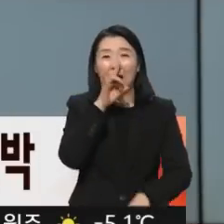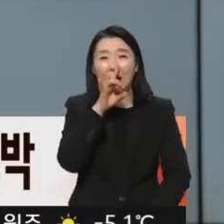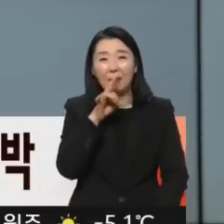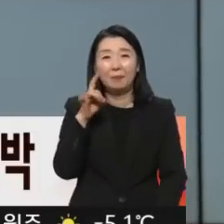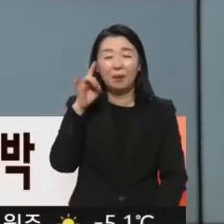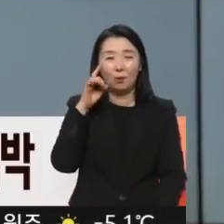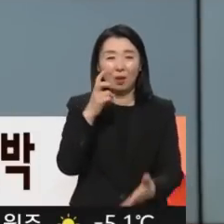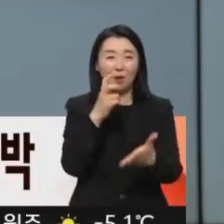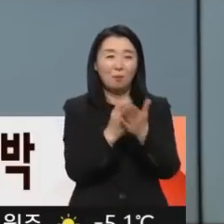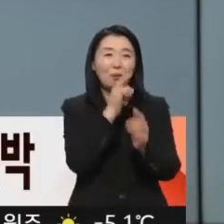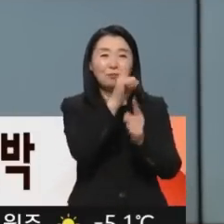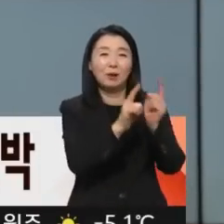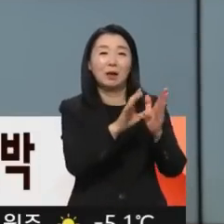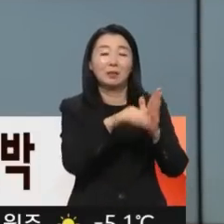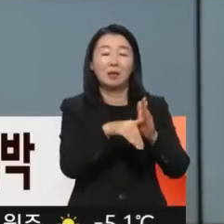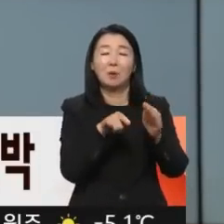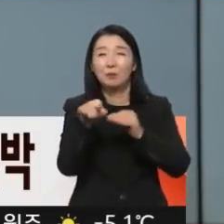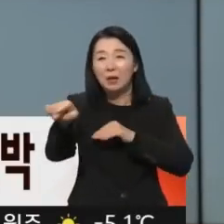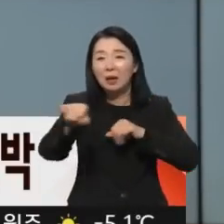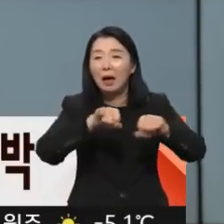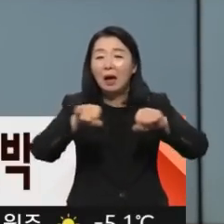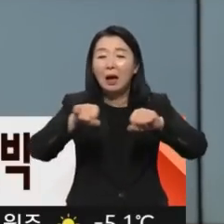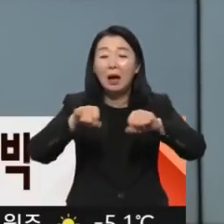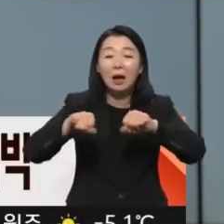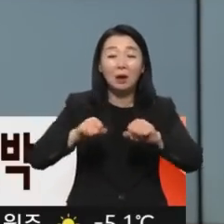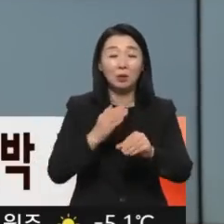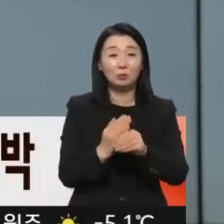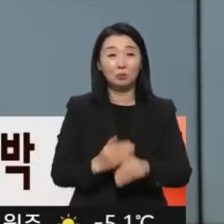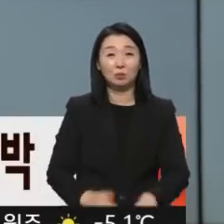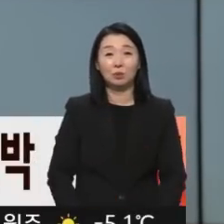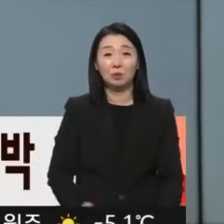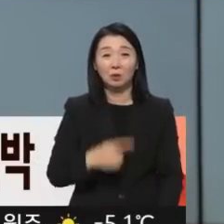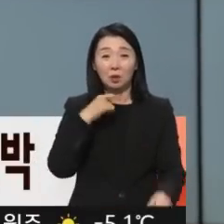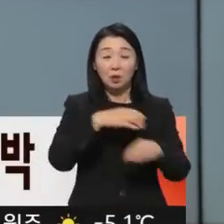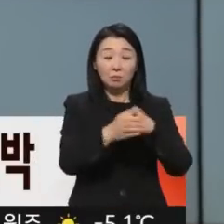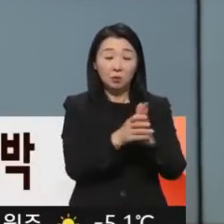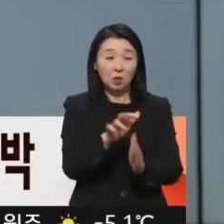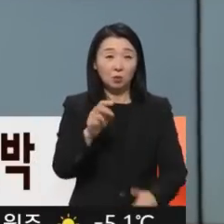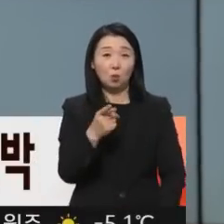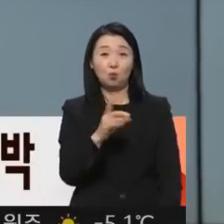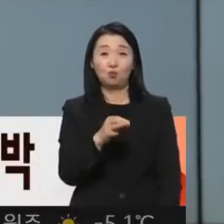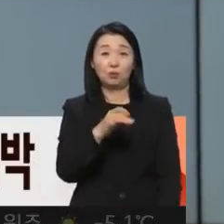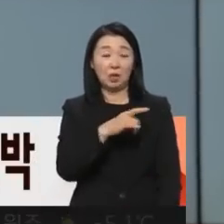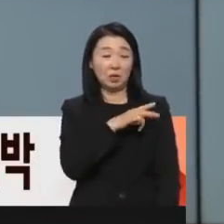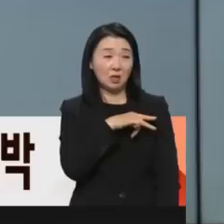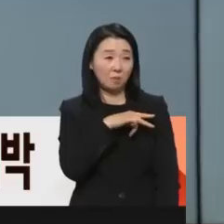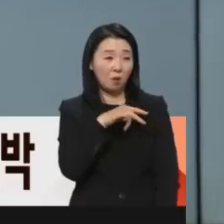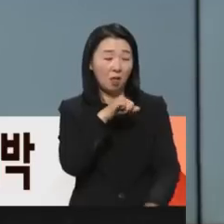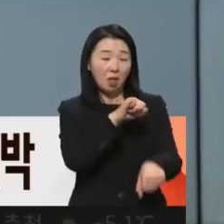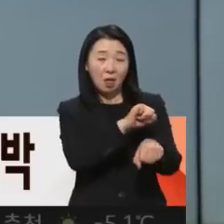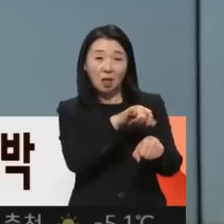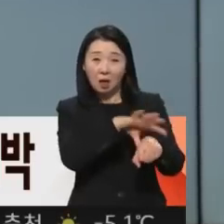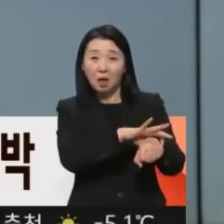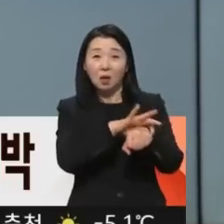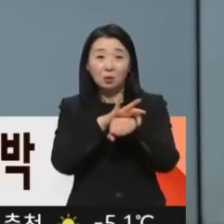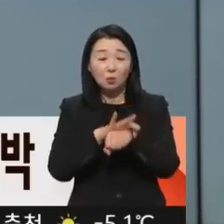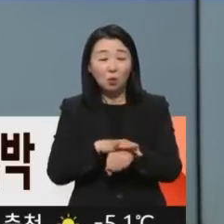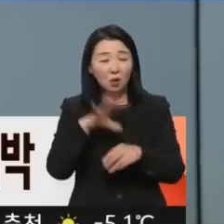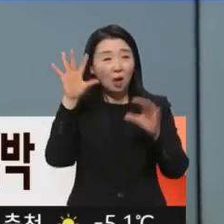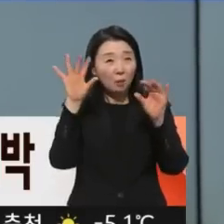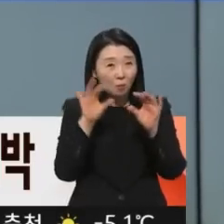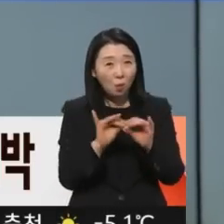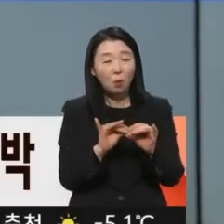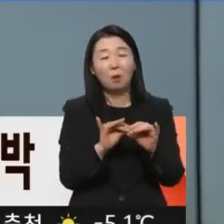맞서며 장외 여론전에 나선 걸로 풀이되고 있습니다. 민주당은 노웅래 의원의 체포동의안 표결이란 숙제도 앞두고 있죠. 노 의원은 오늘